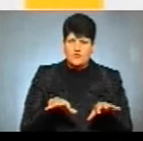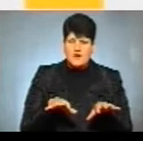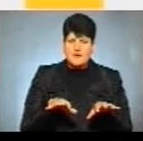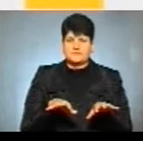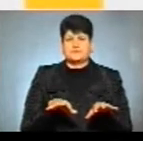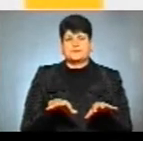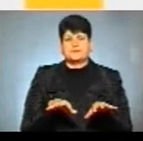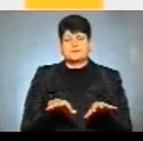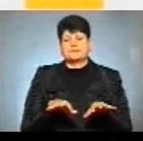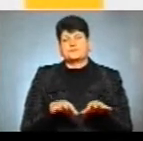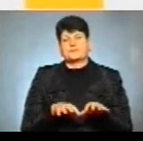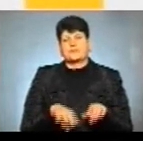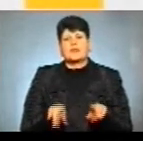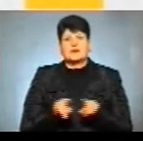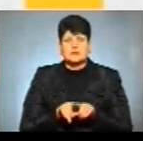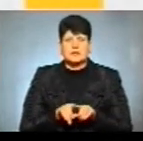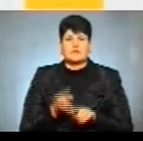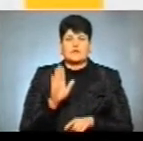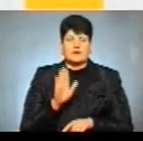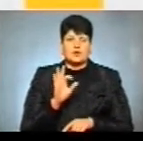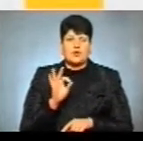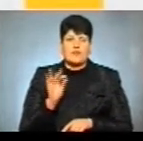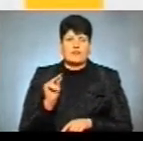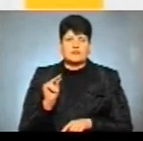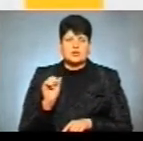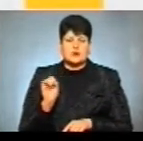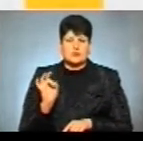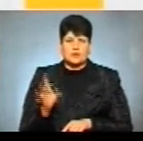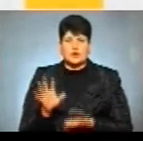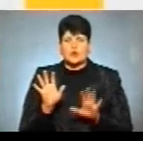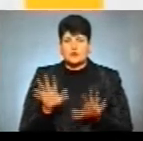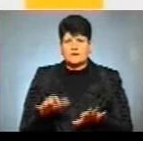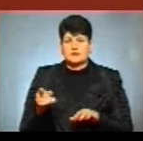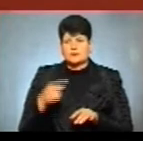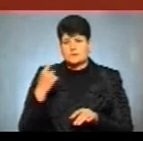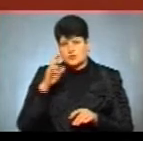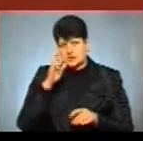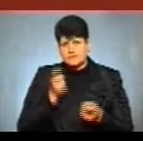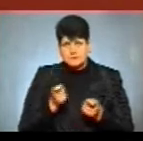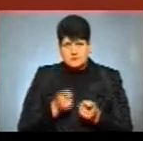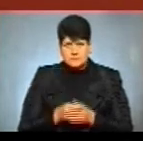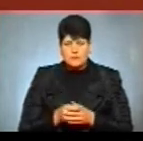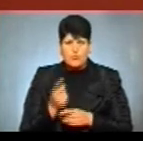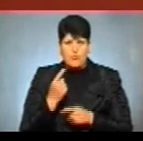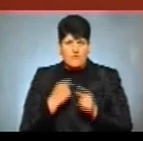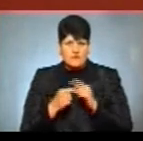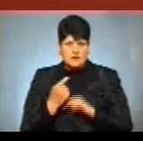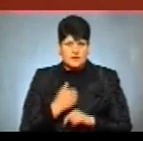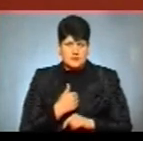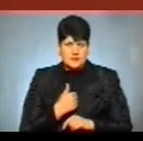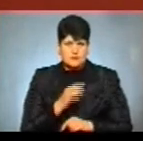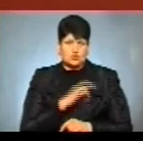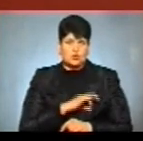це також пан Віктор Овчарук та голова Тернопільської обласної державної адміністрації. Поверніть нам на